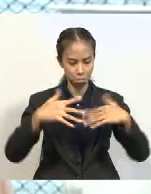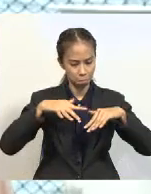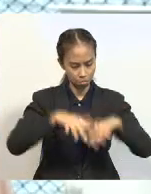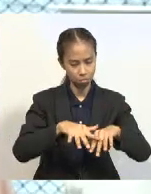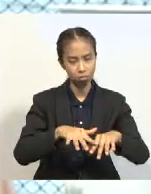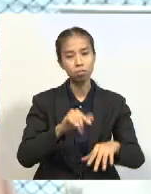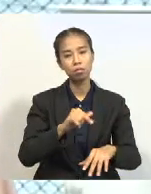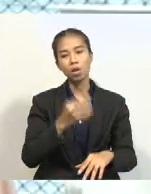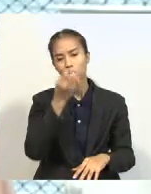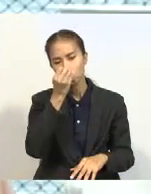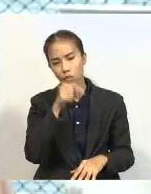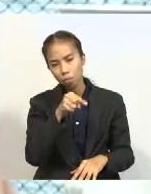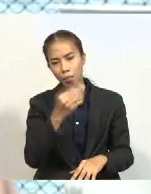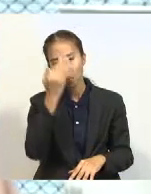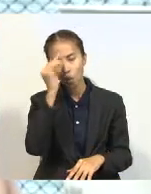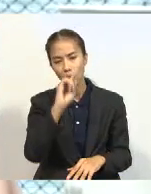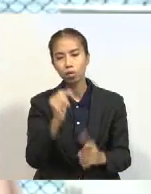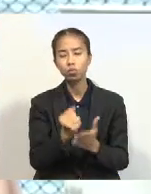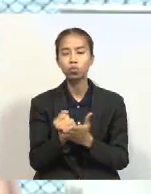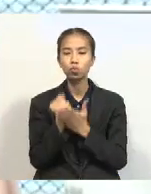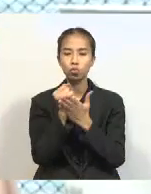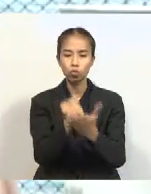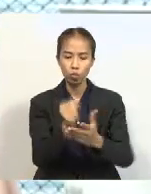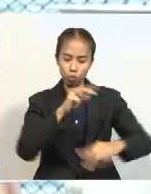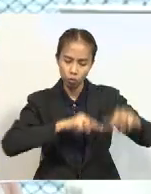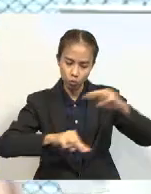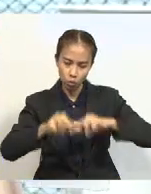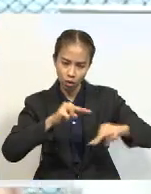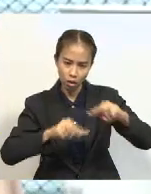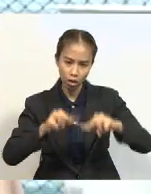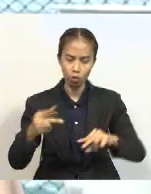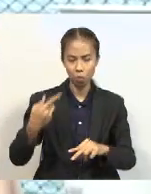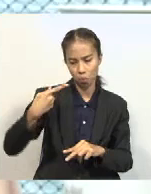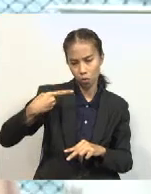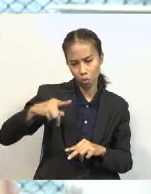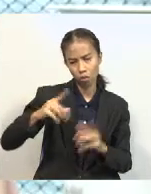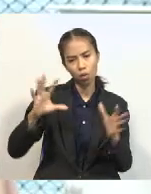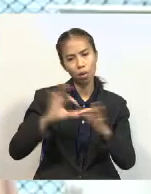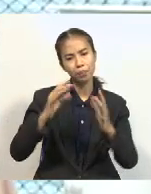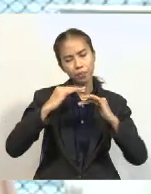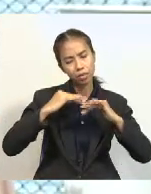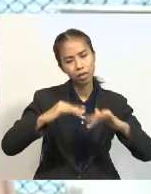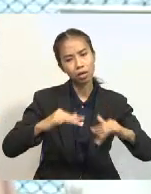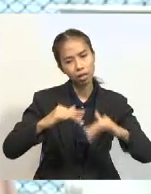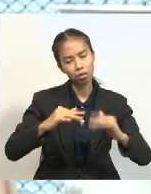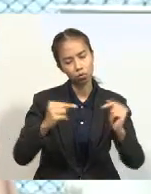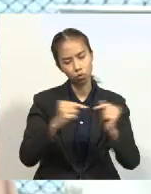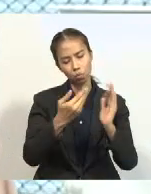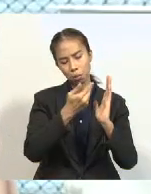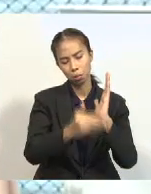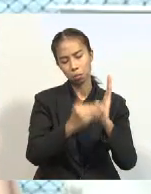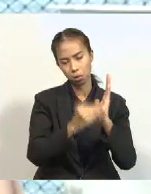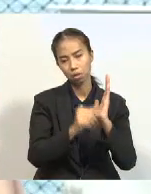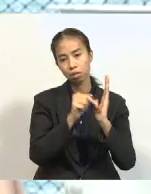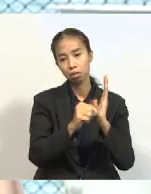ร่วมกันนะครับในการรักษาความมั่นคงและผลประโยชน์ของชาติทางทะเลโดยเฉพาะในส่วนของพื้นที่บริเวณภาคตะวันออกนะ